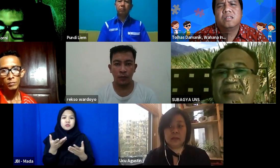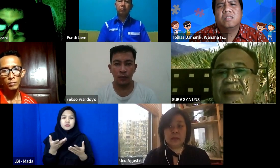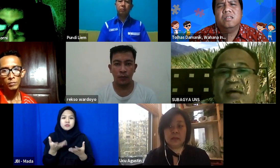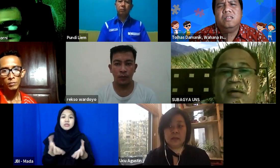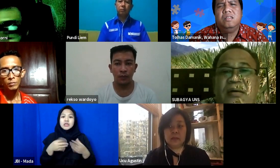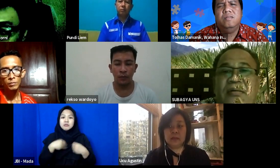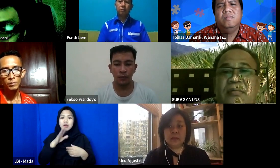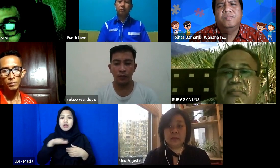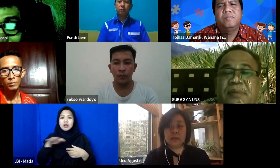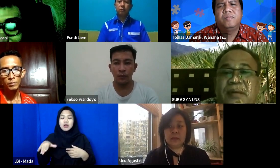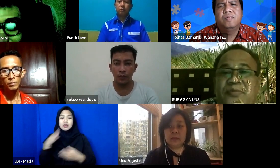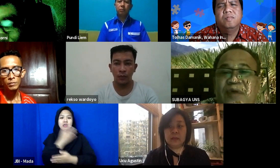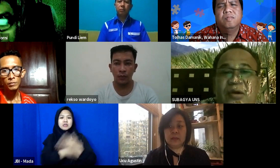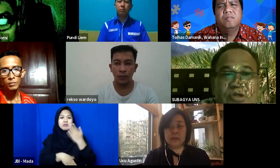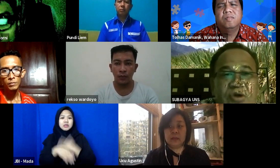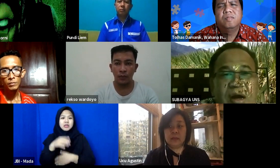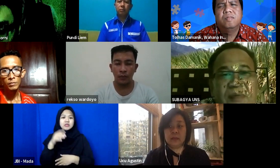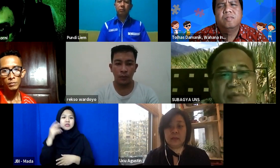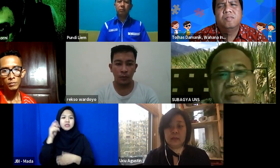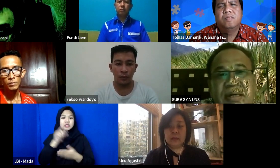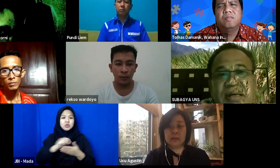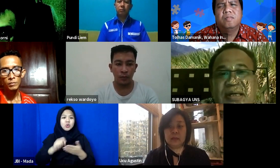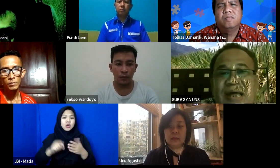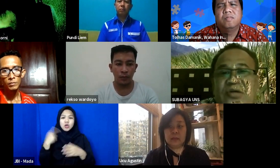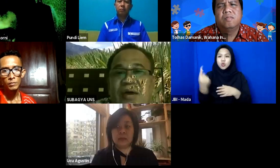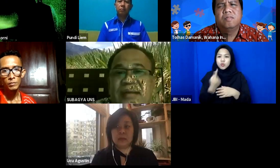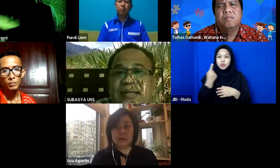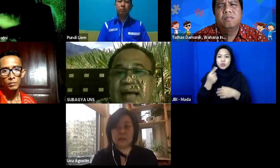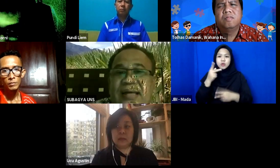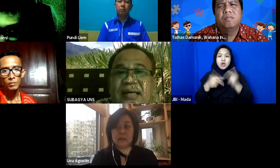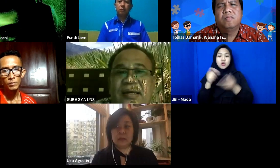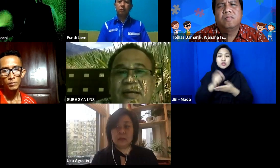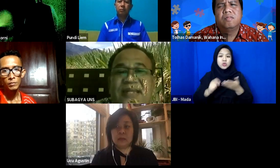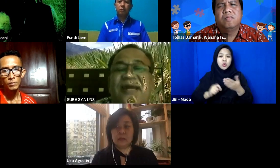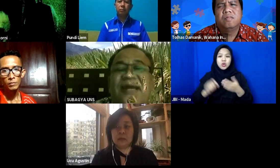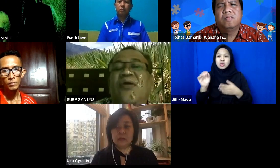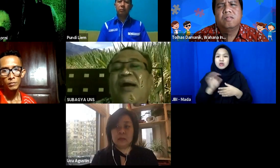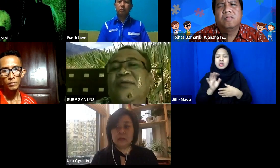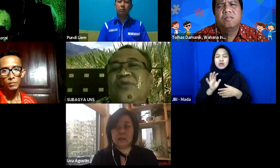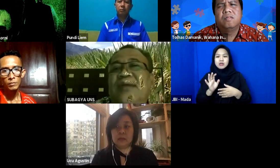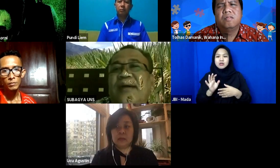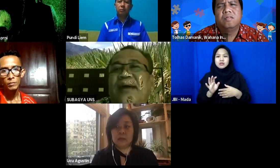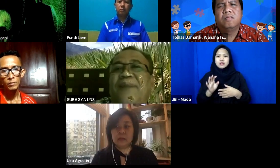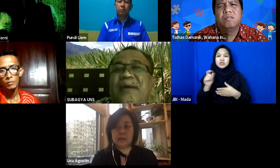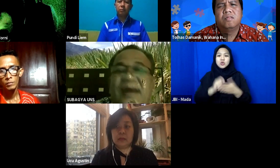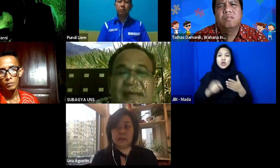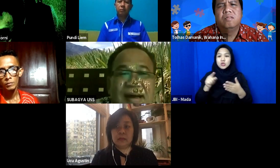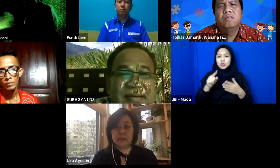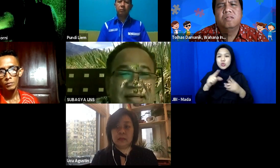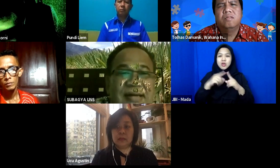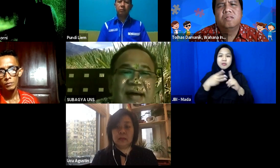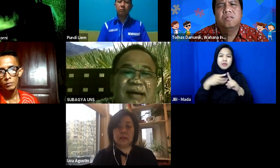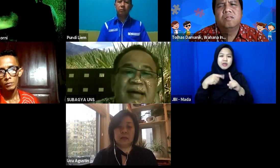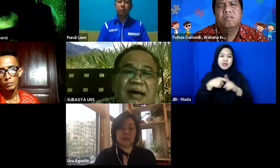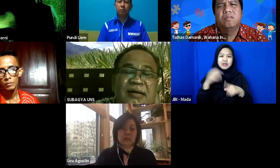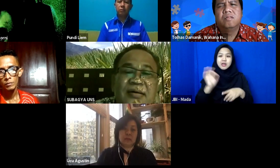menerima anak berkebutuhan khusus di sekolah umum jika sekolah tidak lagi jika sekolah itu tidak ada apk-nya